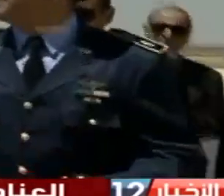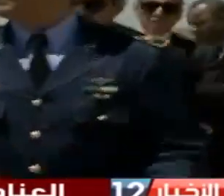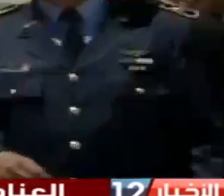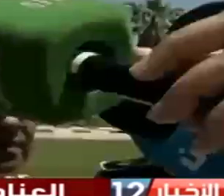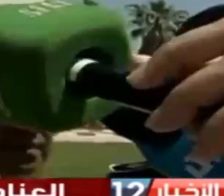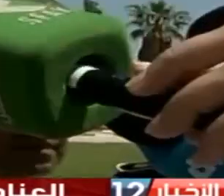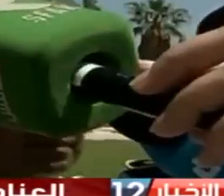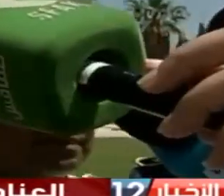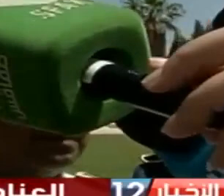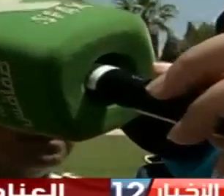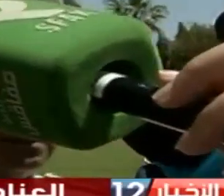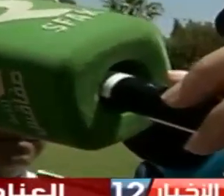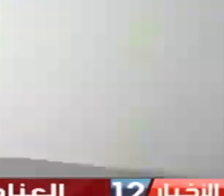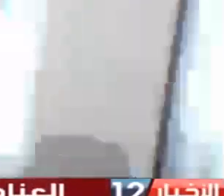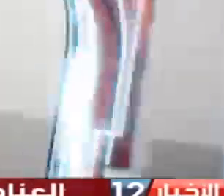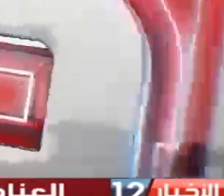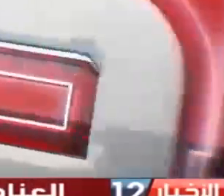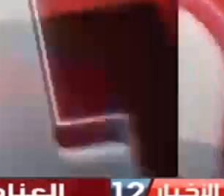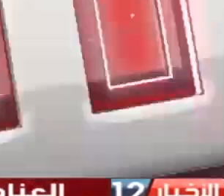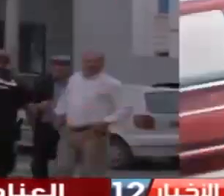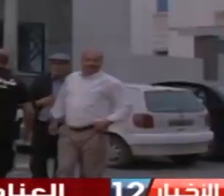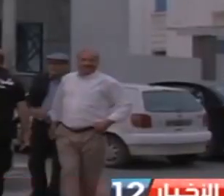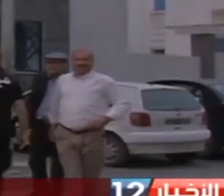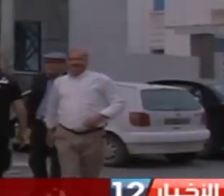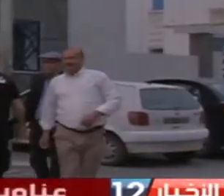بقرقنة خلال زيارته اليوم إلى المنطقة.